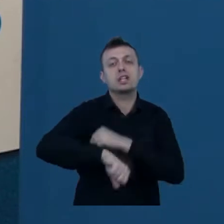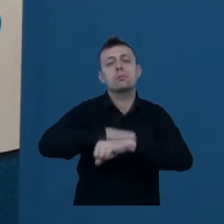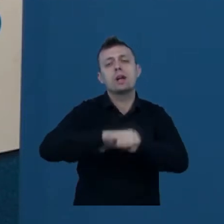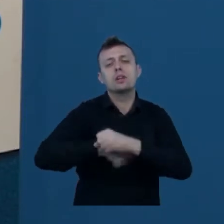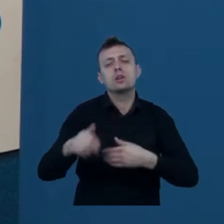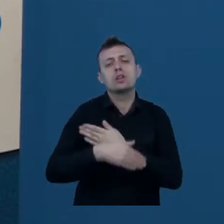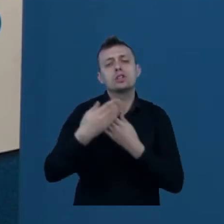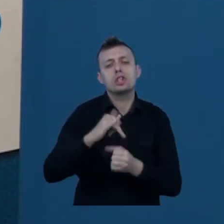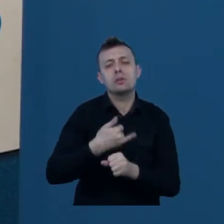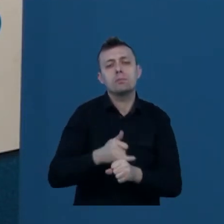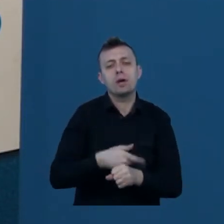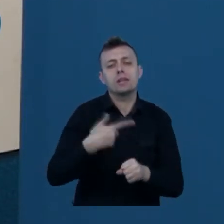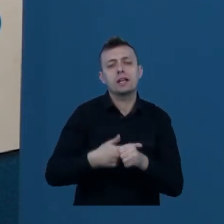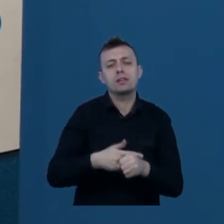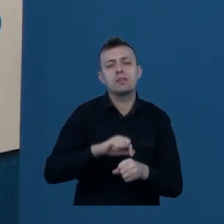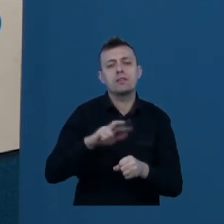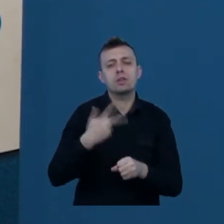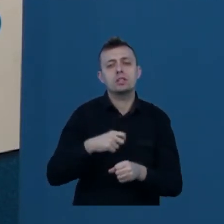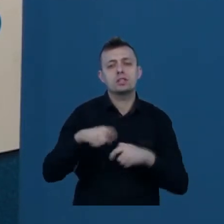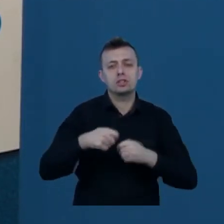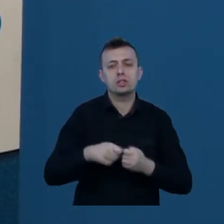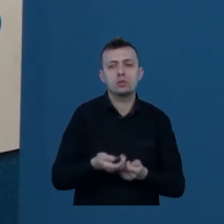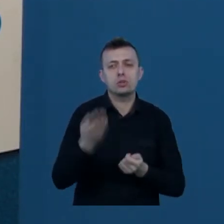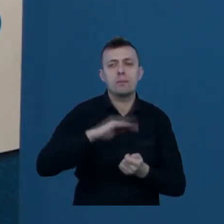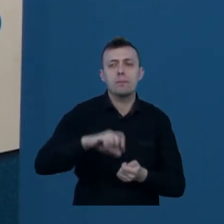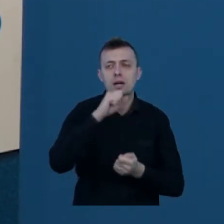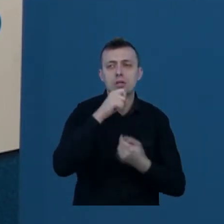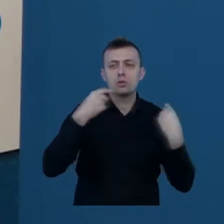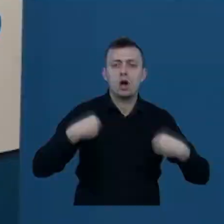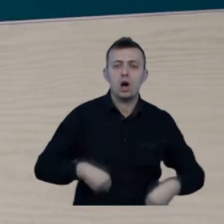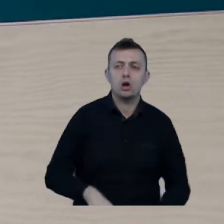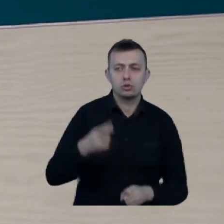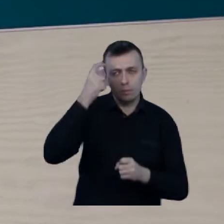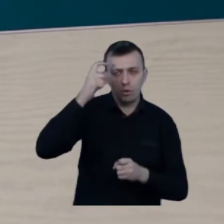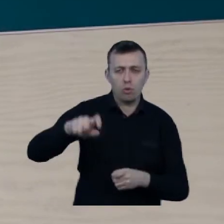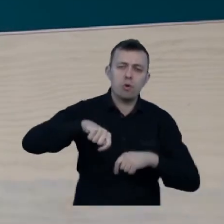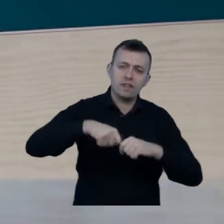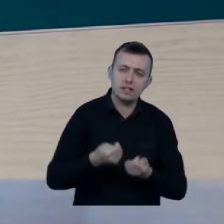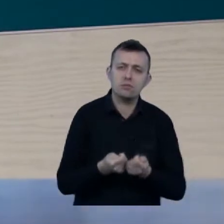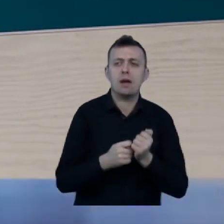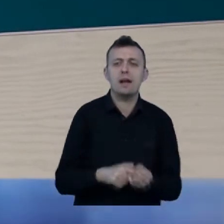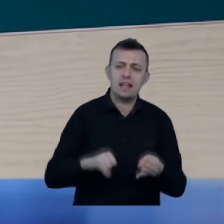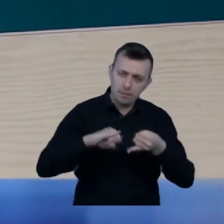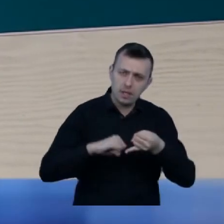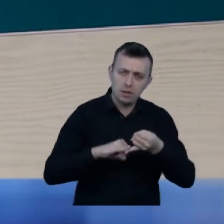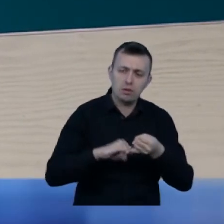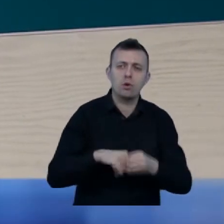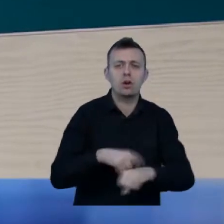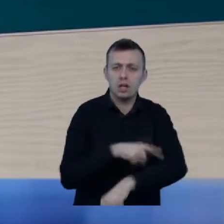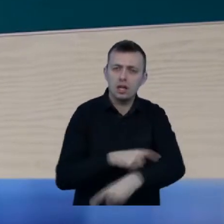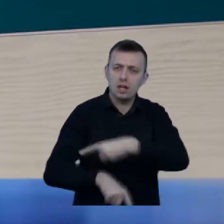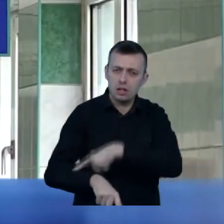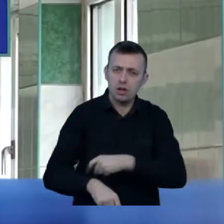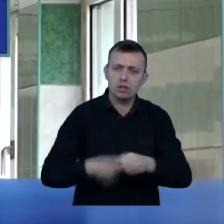23 grudnia. Wtedy to na SOR trafiło 50 osób, głównie ze złamaniami kończyn. Święta w szpitalnym oddziale ratunkowym upłynęły